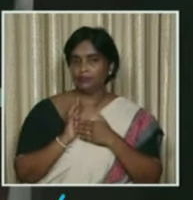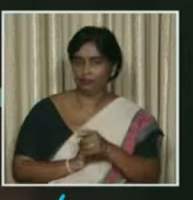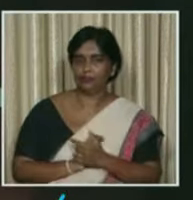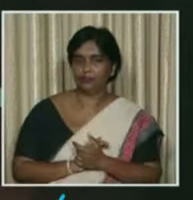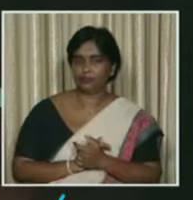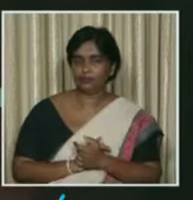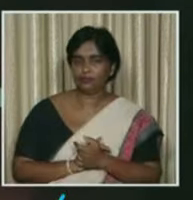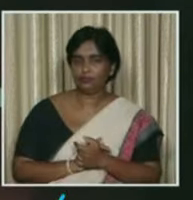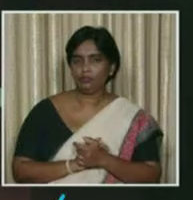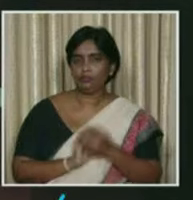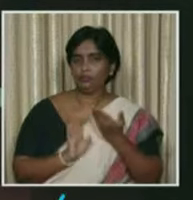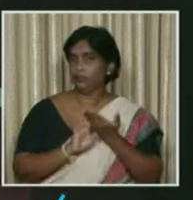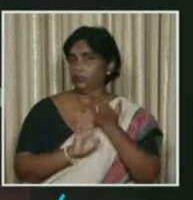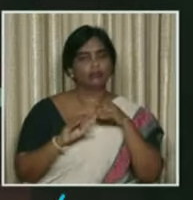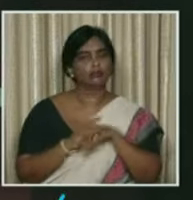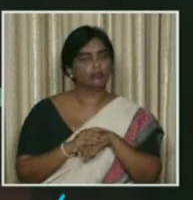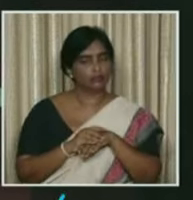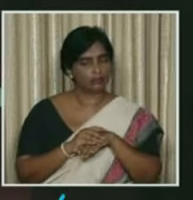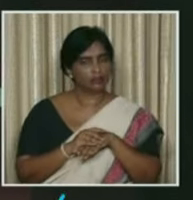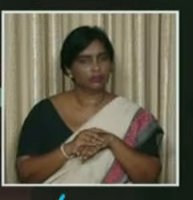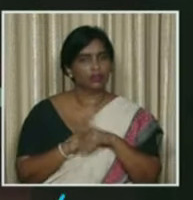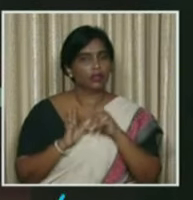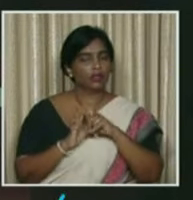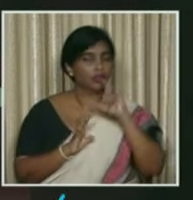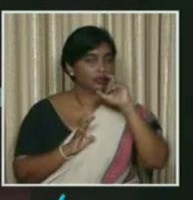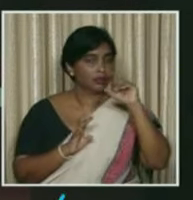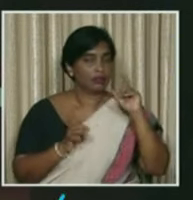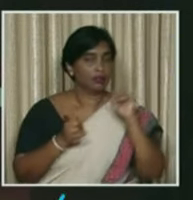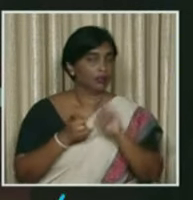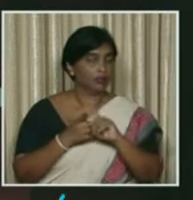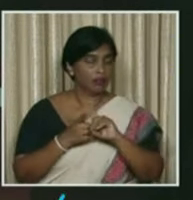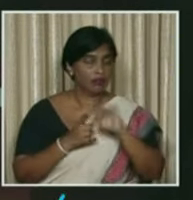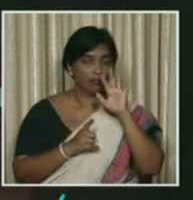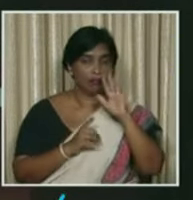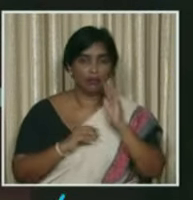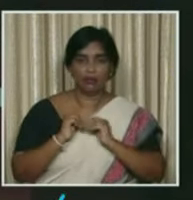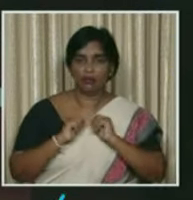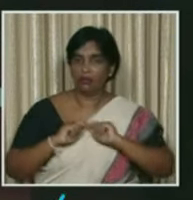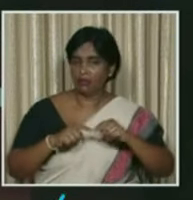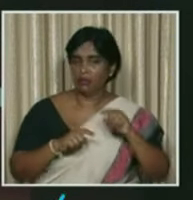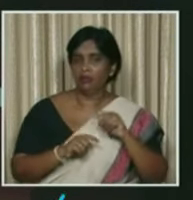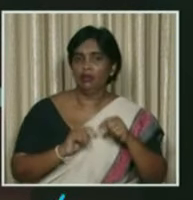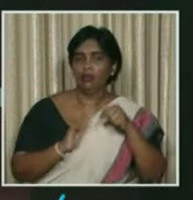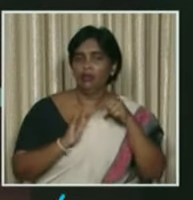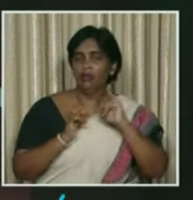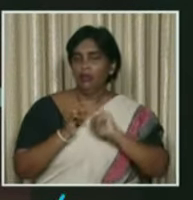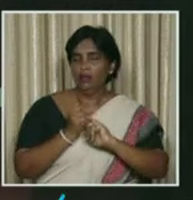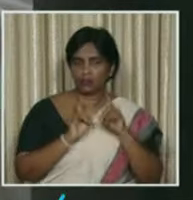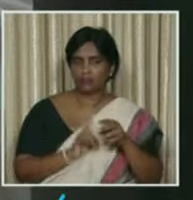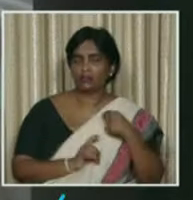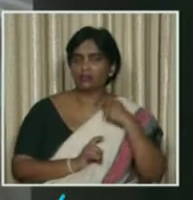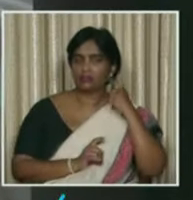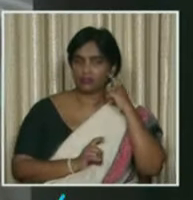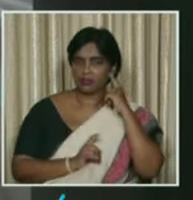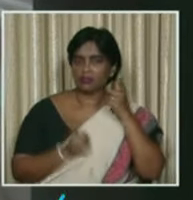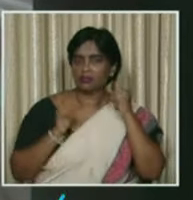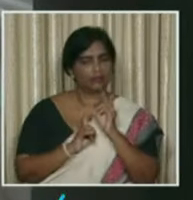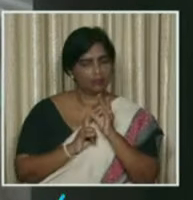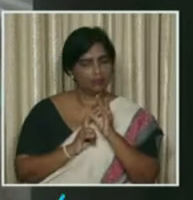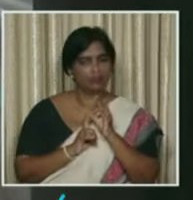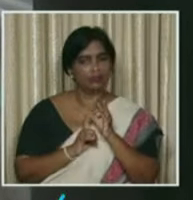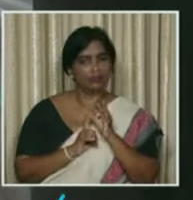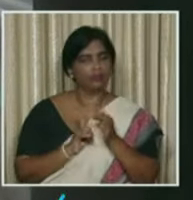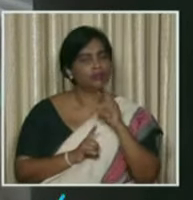ආරංචි වෙනවා. මීට පෙර පවත්වපු ICC tournaments පහම ක්‍රියාත්මක කරලා තිබෙන්නේ interim administrations යටතේ. ක්‍රීඩා